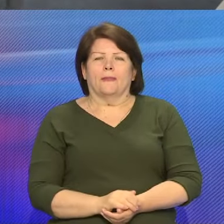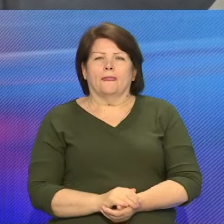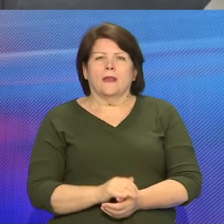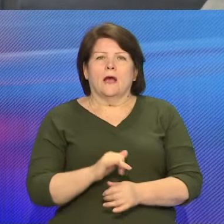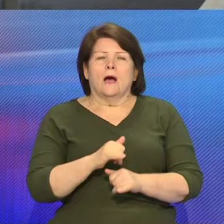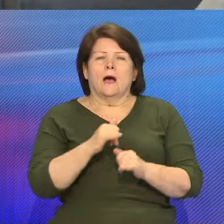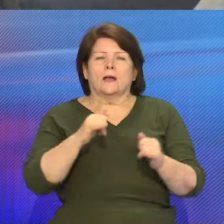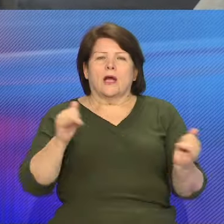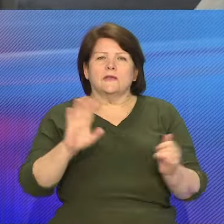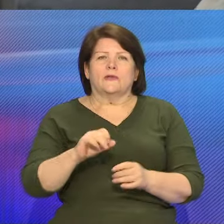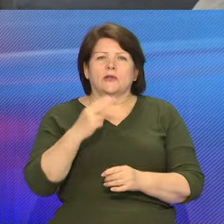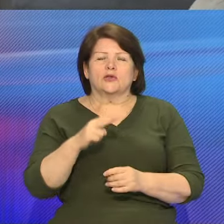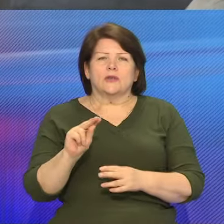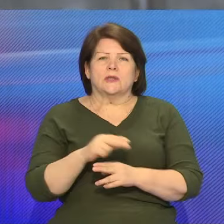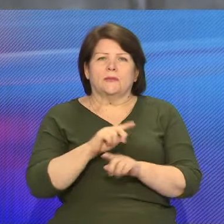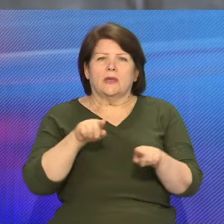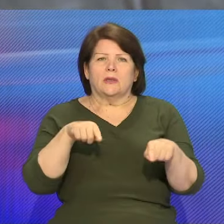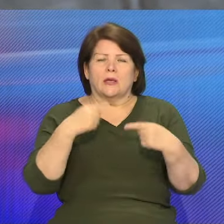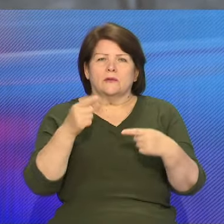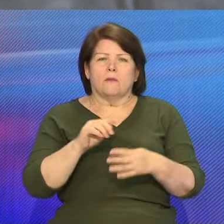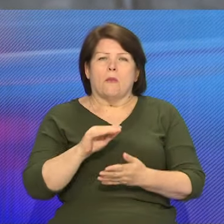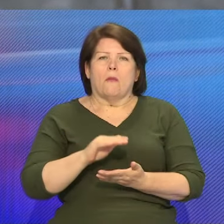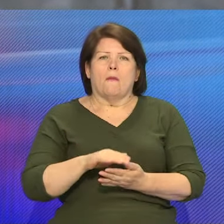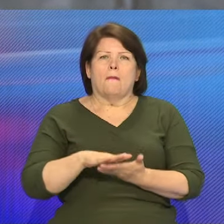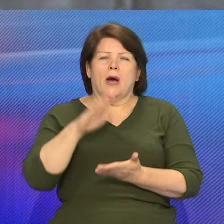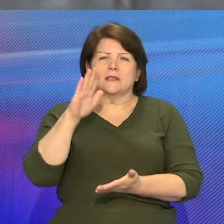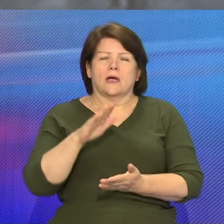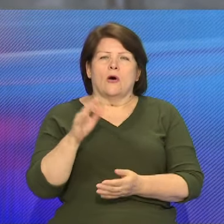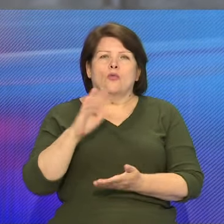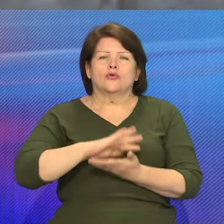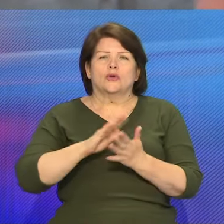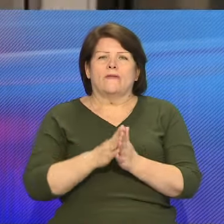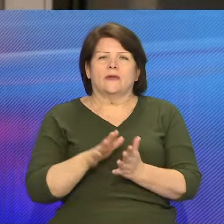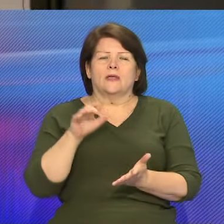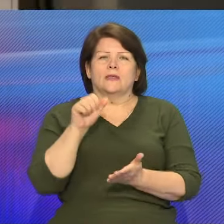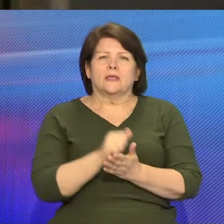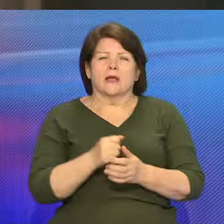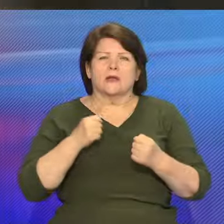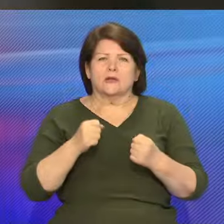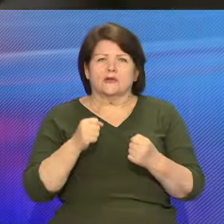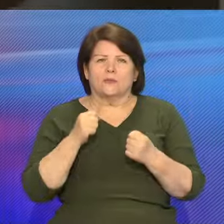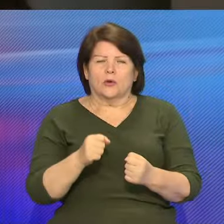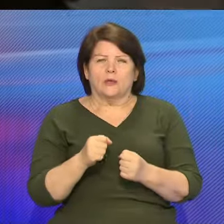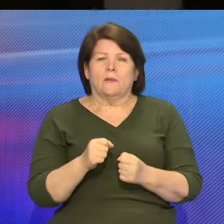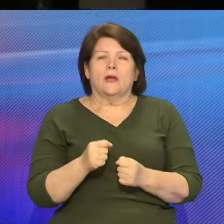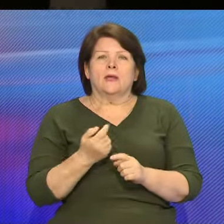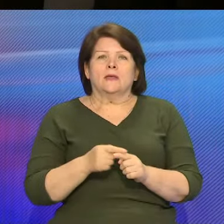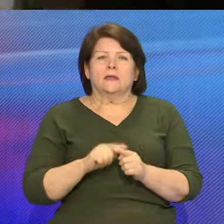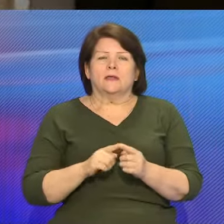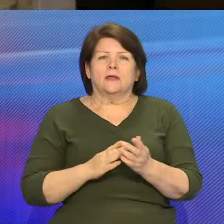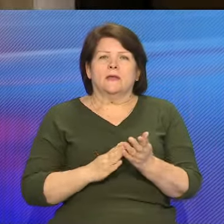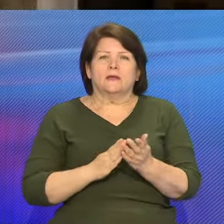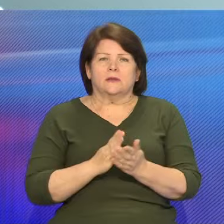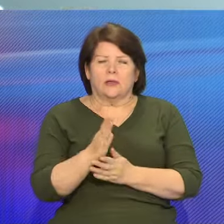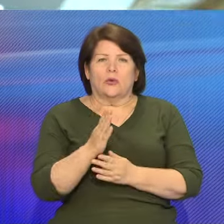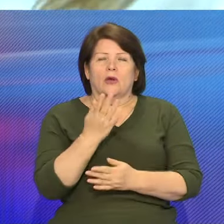Развітая сацыяльная рэабілітацыйная база, умовы для заняткаў творчасцю і спортам. З гэтым на прадпрыемстве грамадскага аб'яднання Беларускае таварыства